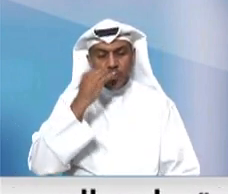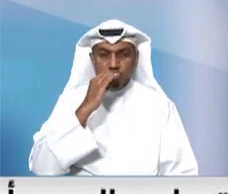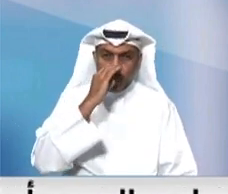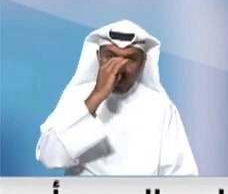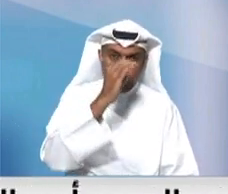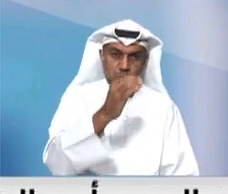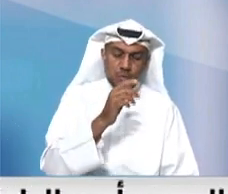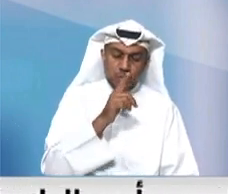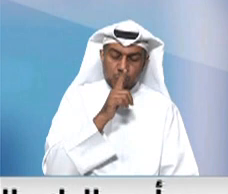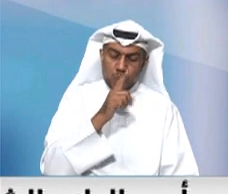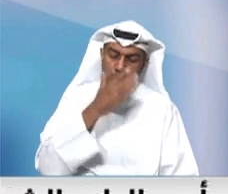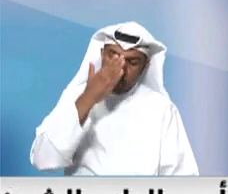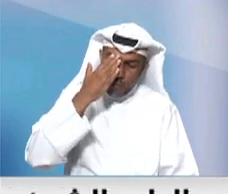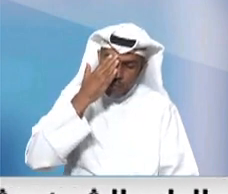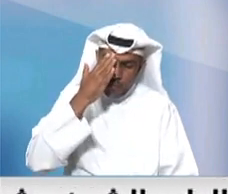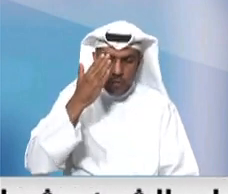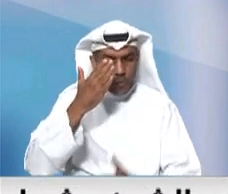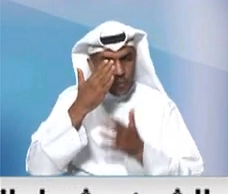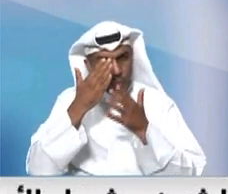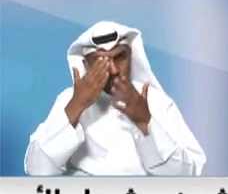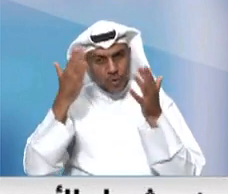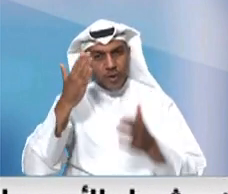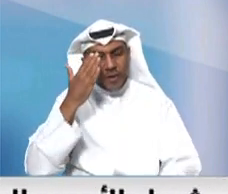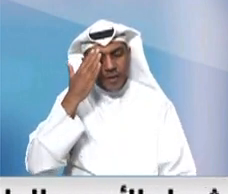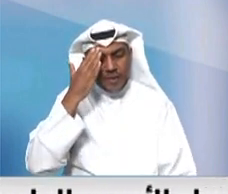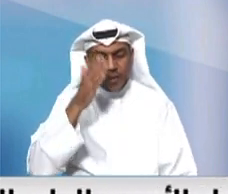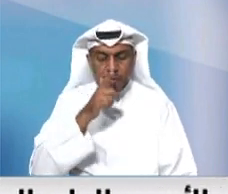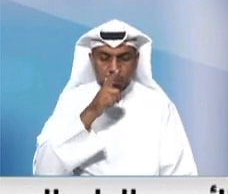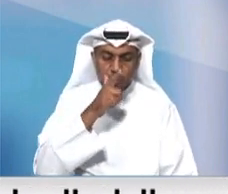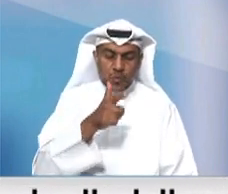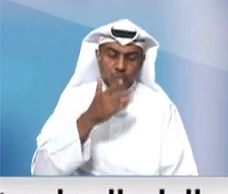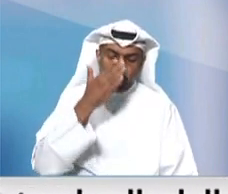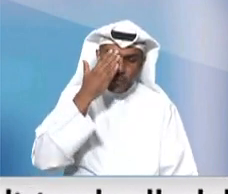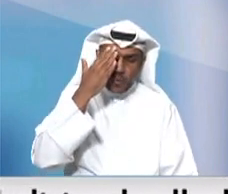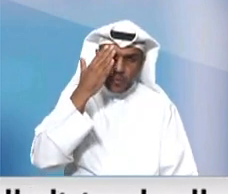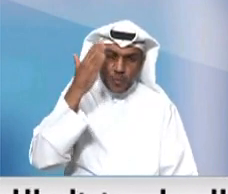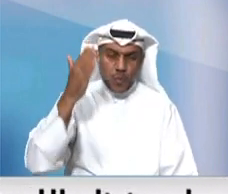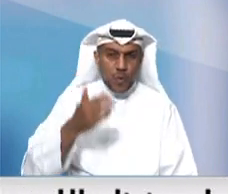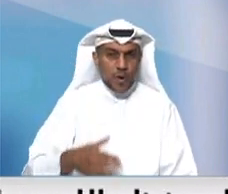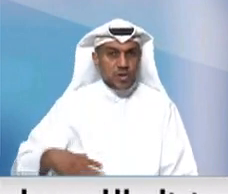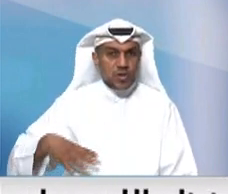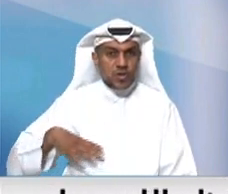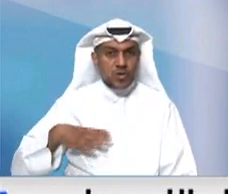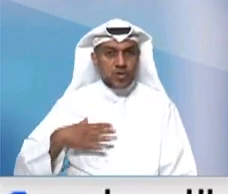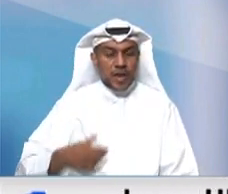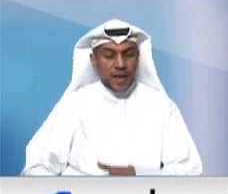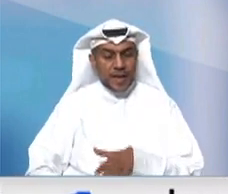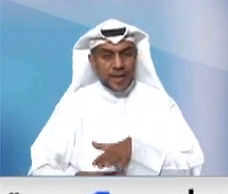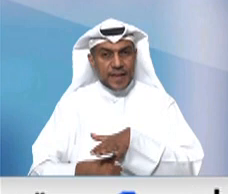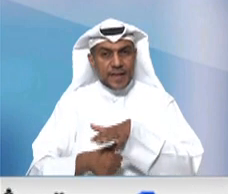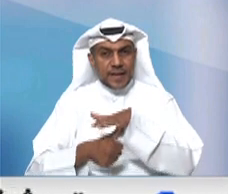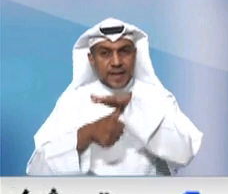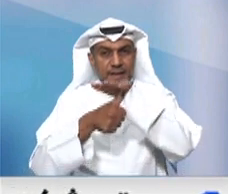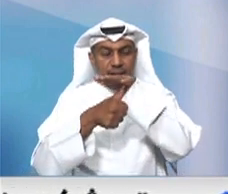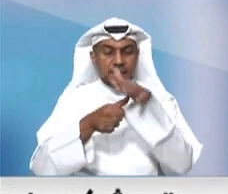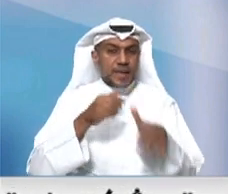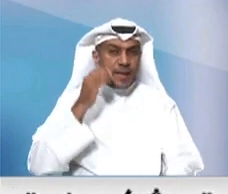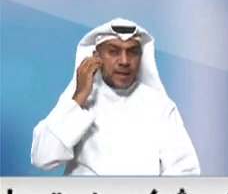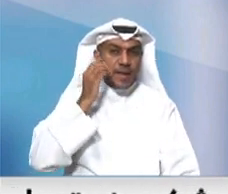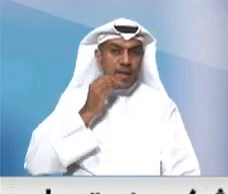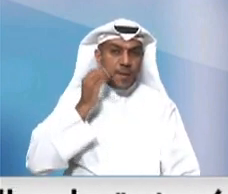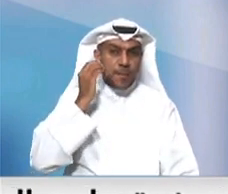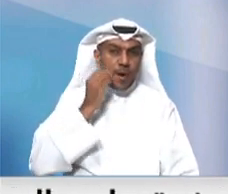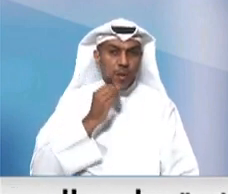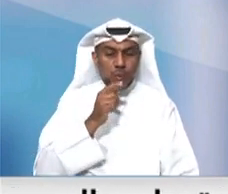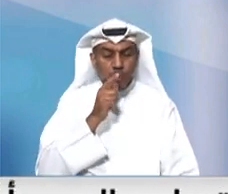اخاه حضره صاحب السمو الشيخ محمد بن زايد ال نهيان رئيس دوله الامارات العربيه المتحده الشقيقه